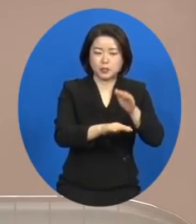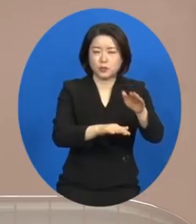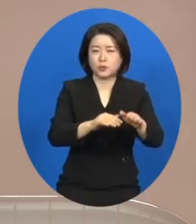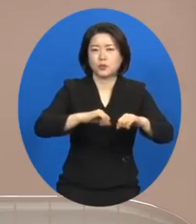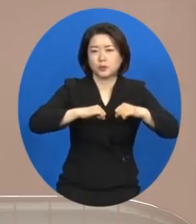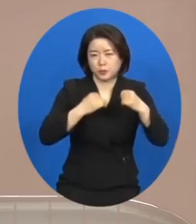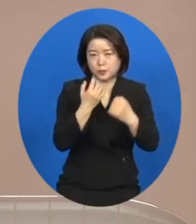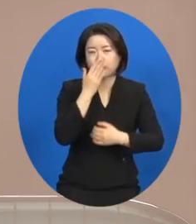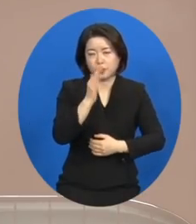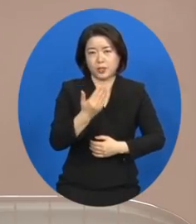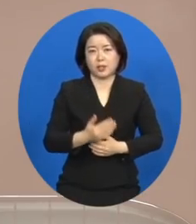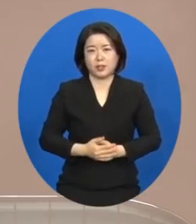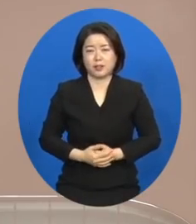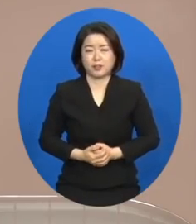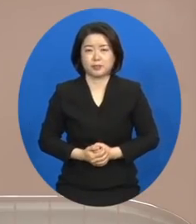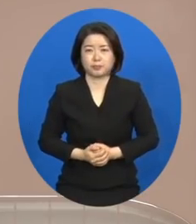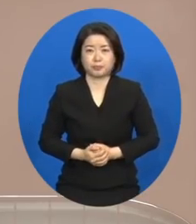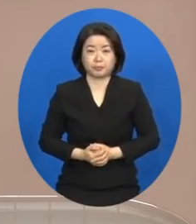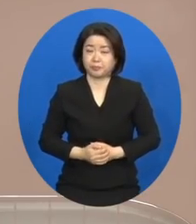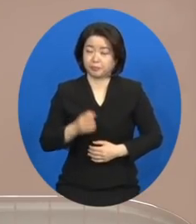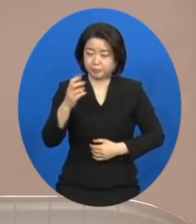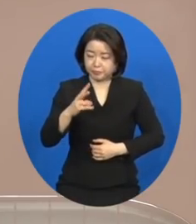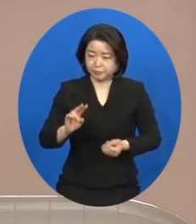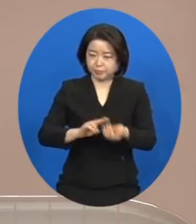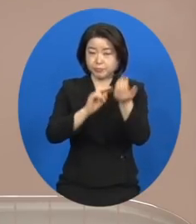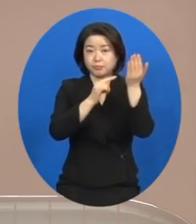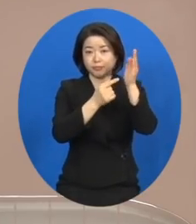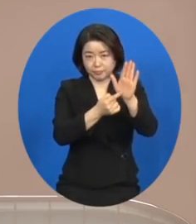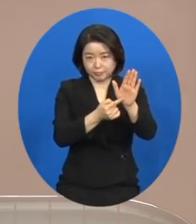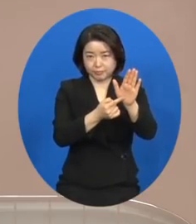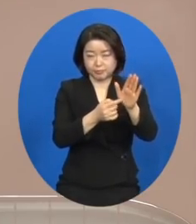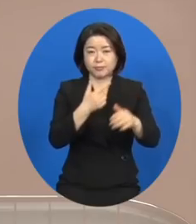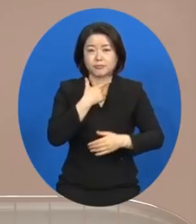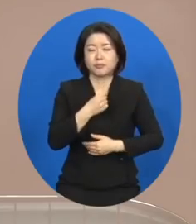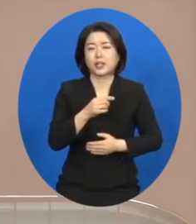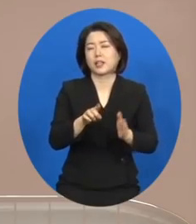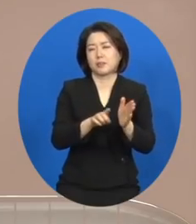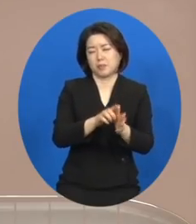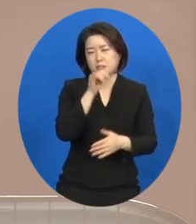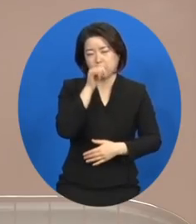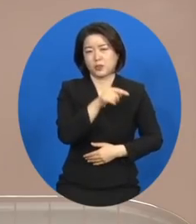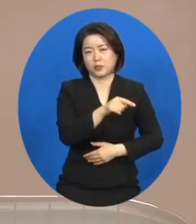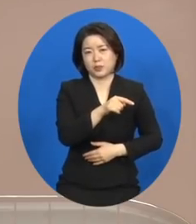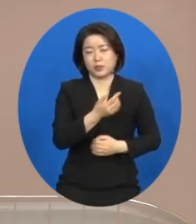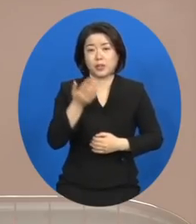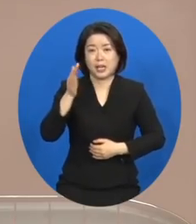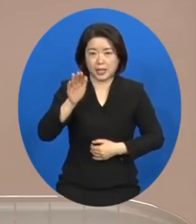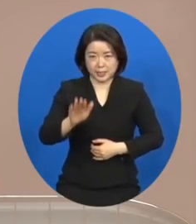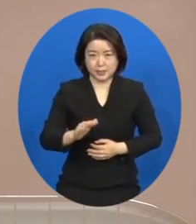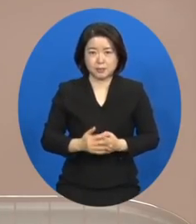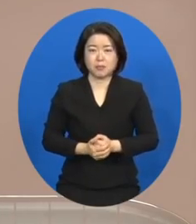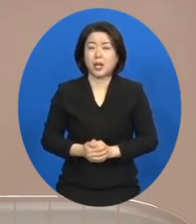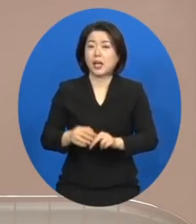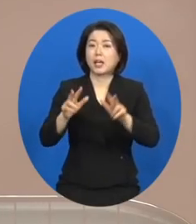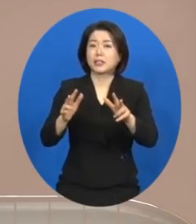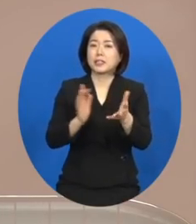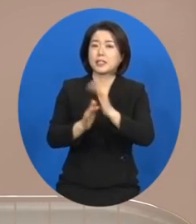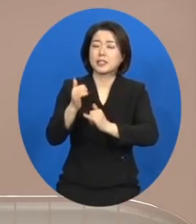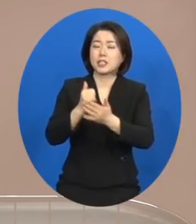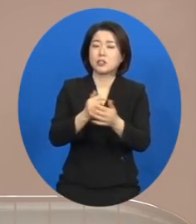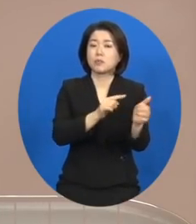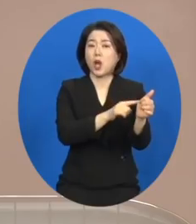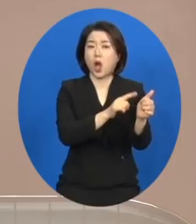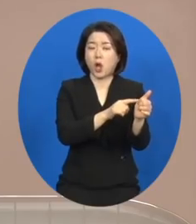신하는 표적을 구하고 뭔가 이적을 바라는 그런 믿음이었습니다. 그러나 지금 예수님이 그의